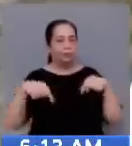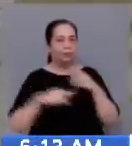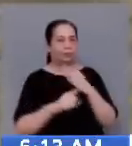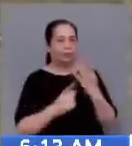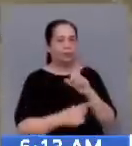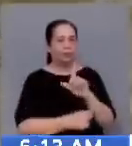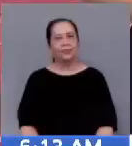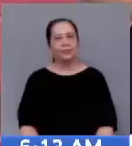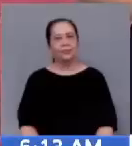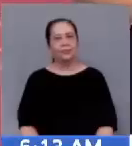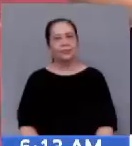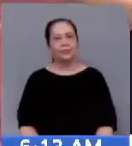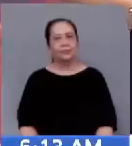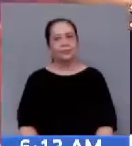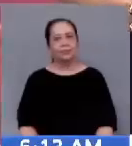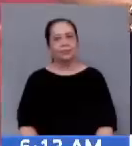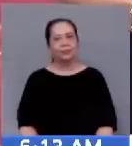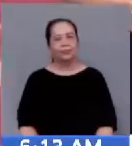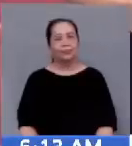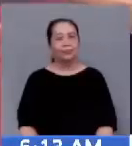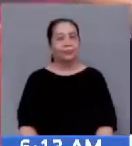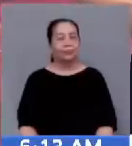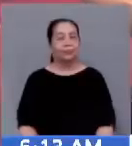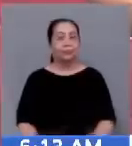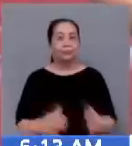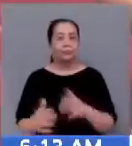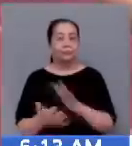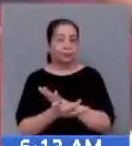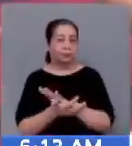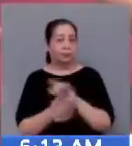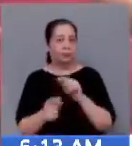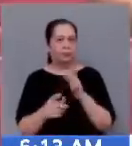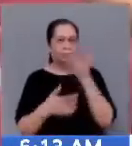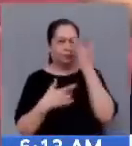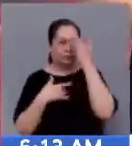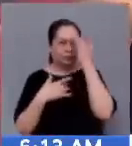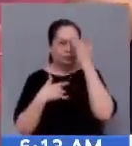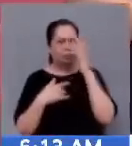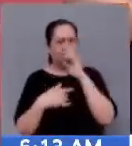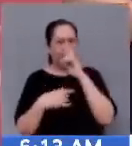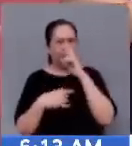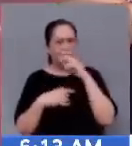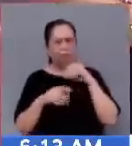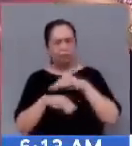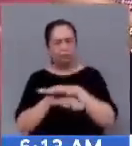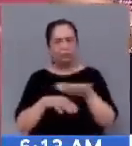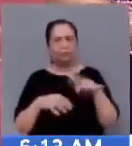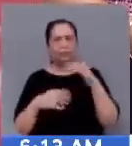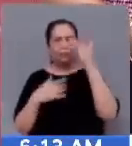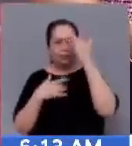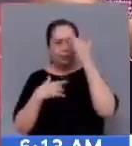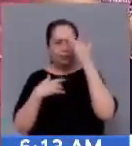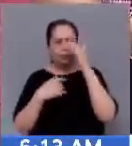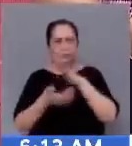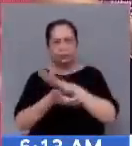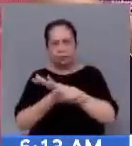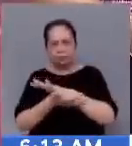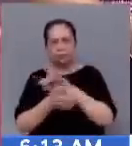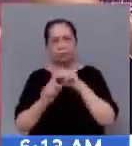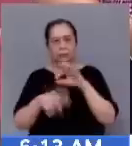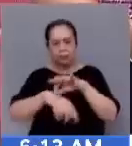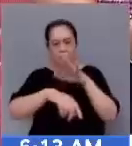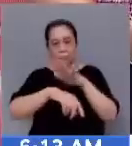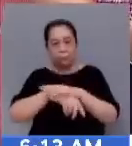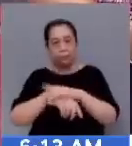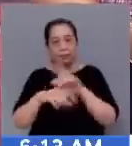Bulacan. Balik muna sa studio. Bukod sa COVID-19, mga sakit na leptospirosis at dengue ang binabantayan sa ilang probinsya sa bansa. Na-detect